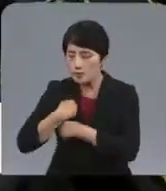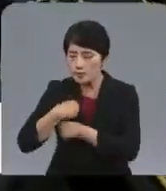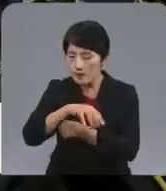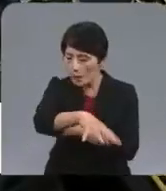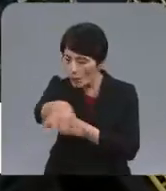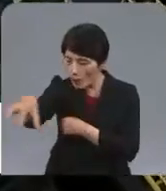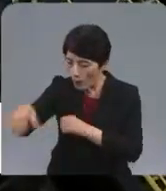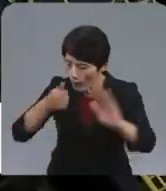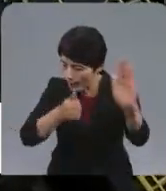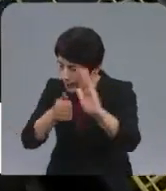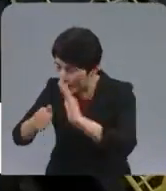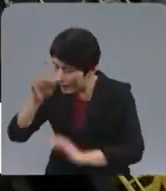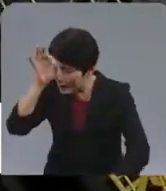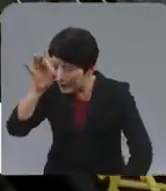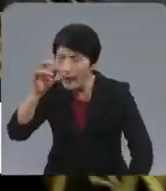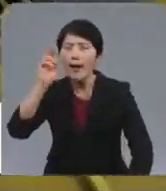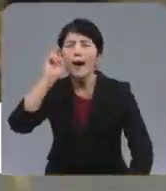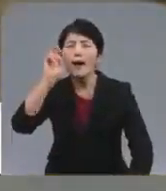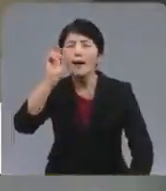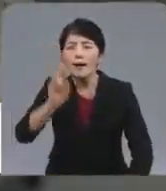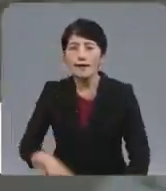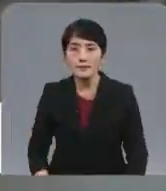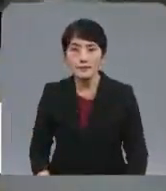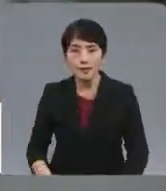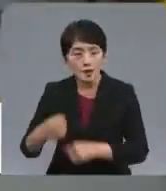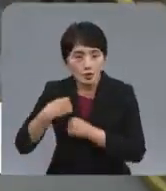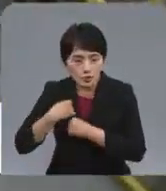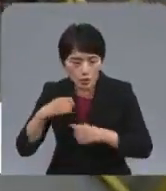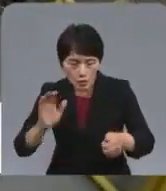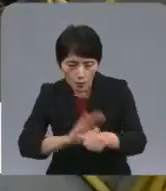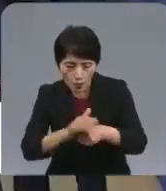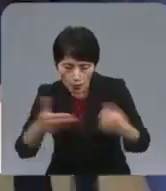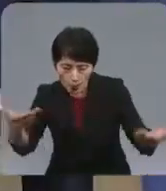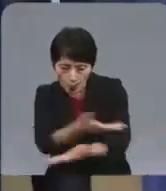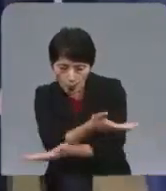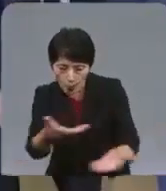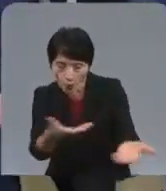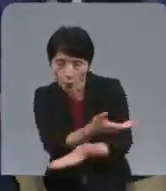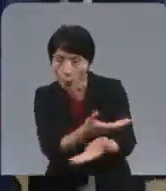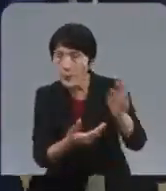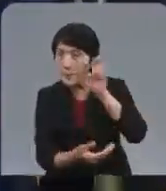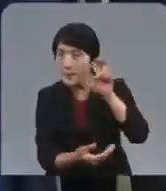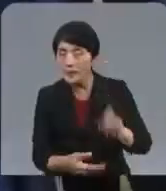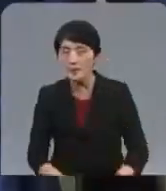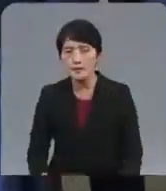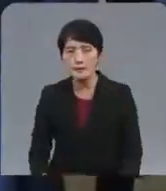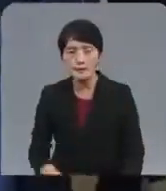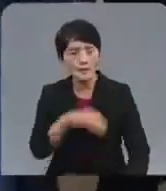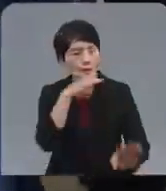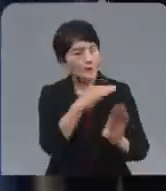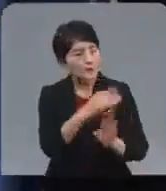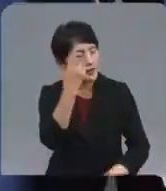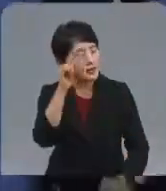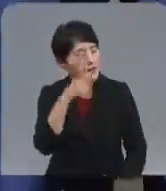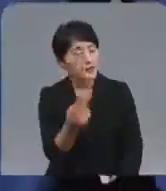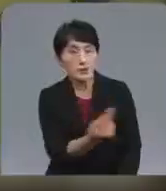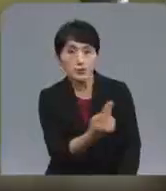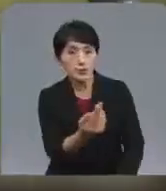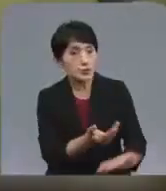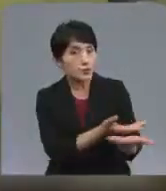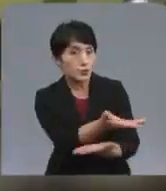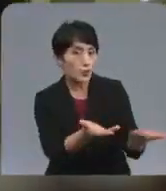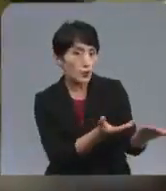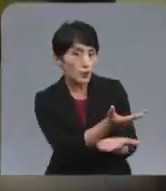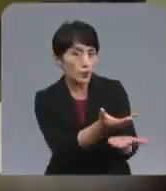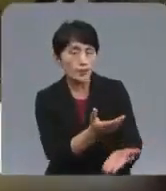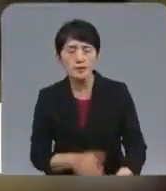chuyến thăm các cơ sở quân sự của chủ tịch Kim sự khiến hai nước này sẽ còn tiếp tục cuộc trao đổi thực tiễn trước mắt Nga và Bắc Triều Tiên sẽ mở cuộc họp